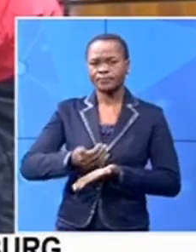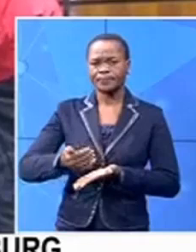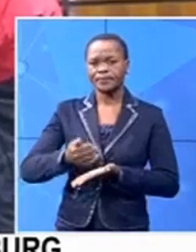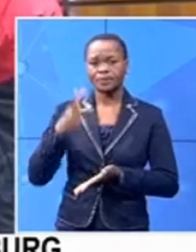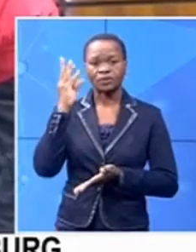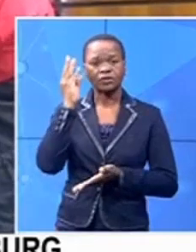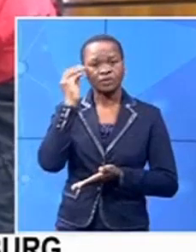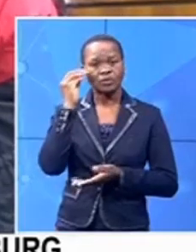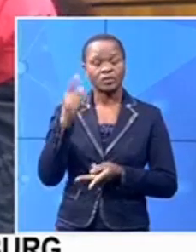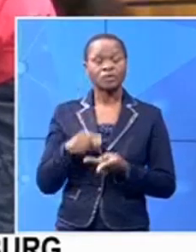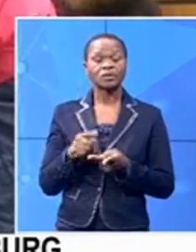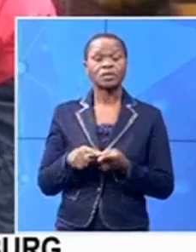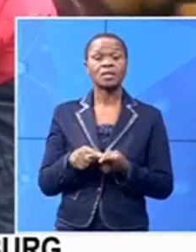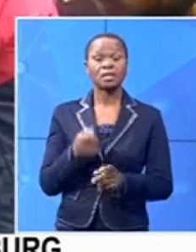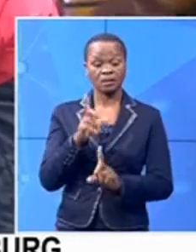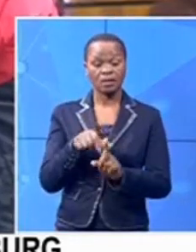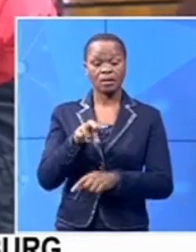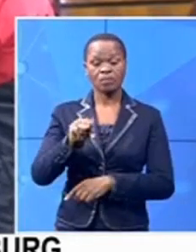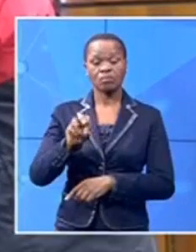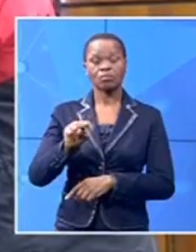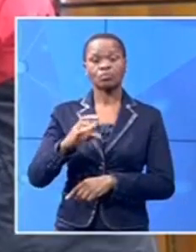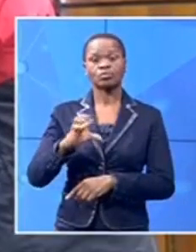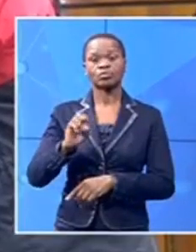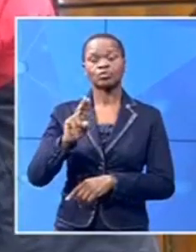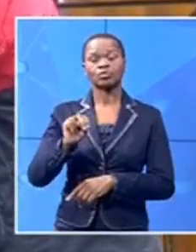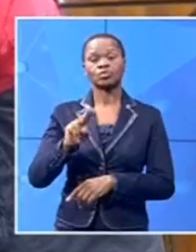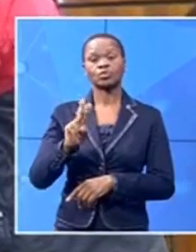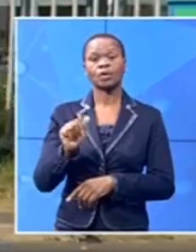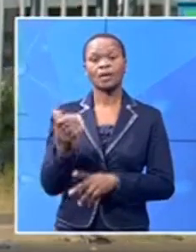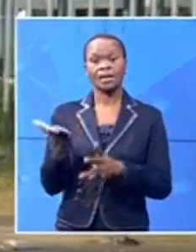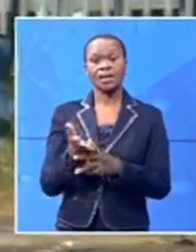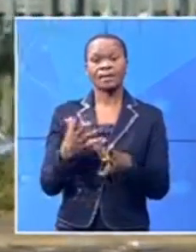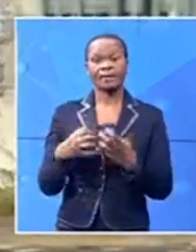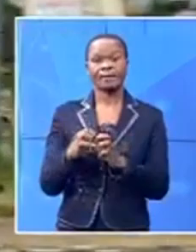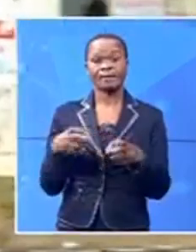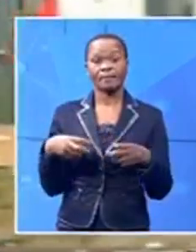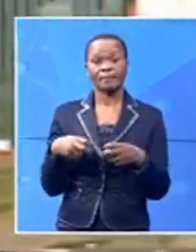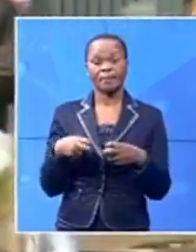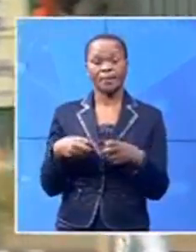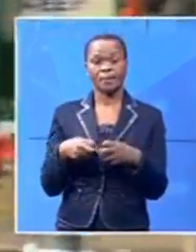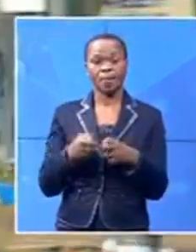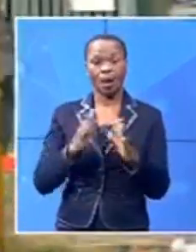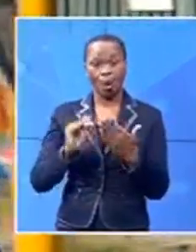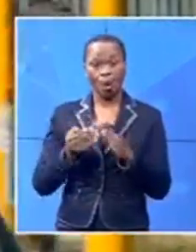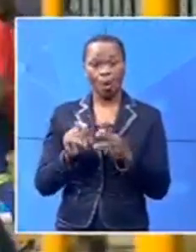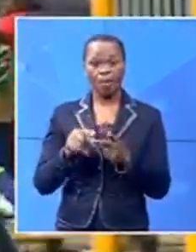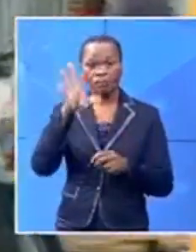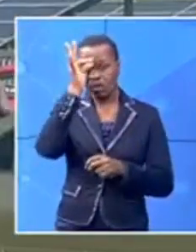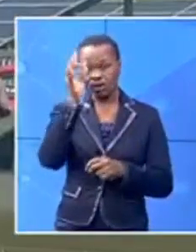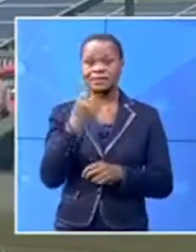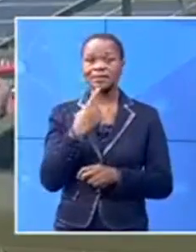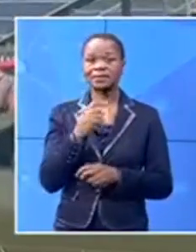ilwazi elifaneleko. Umchunu ubekwe icala lokuphehla induhu emphakathini, nayenanginjalo amapholisa